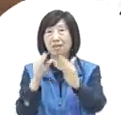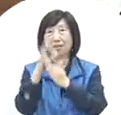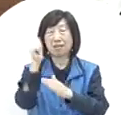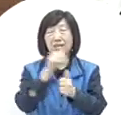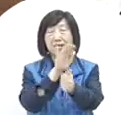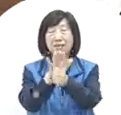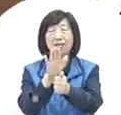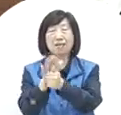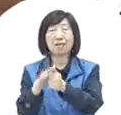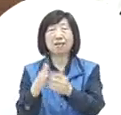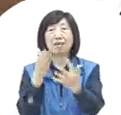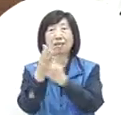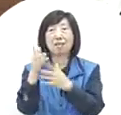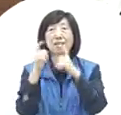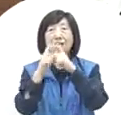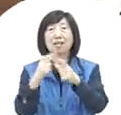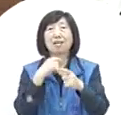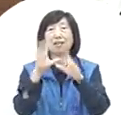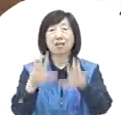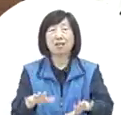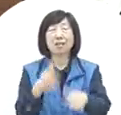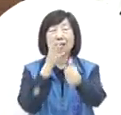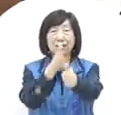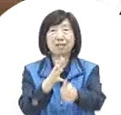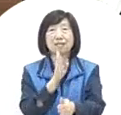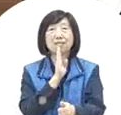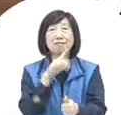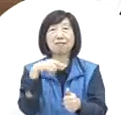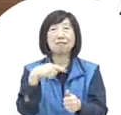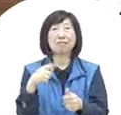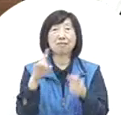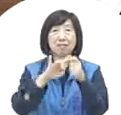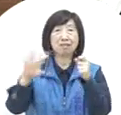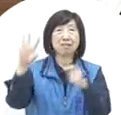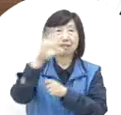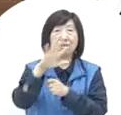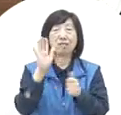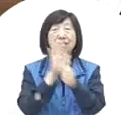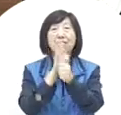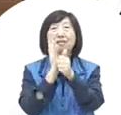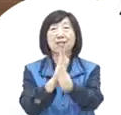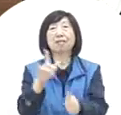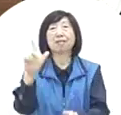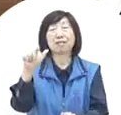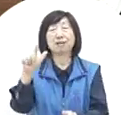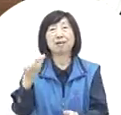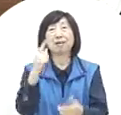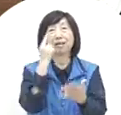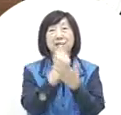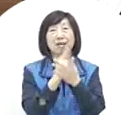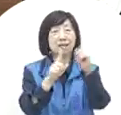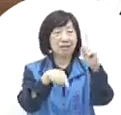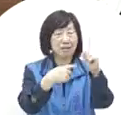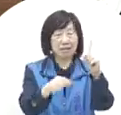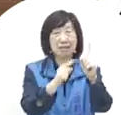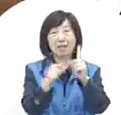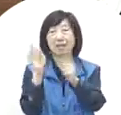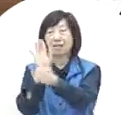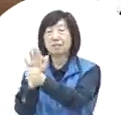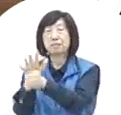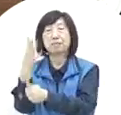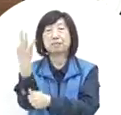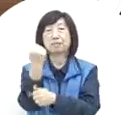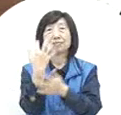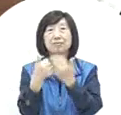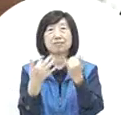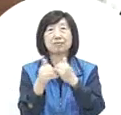局长抢着回答，因为现在我要问的是高中的辅导老师，每一个辅导老师辅导几位学生。 校园